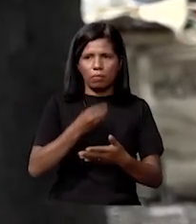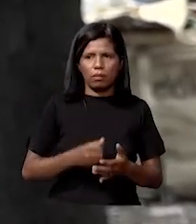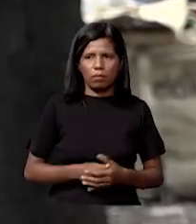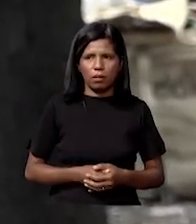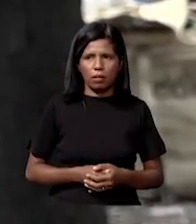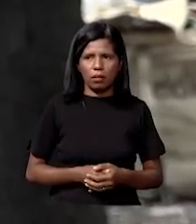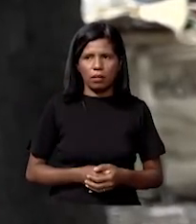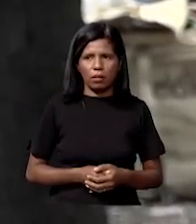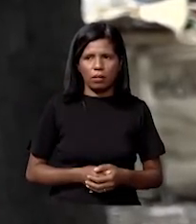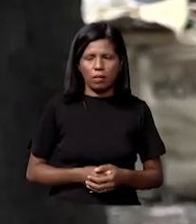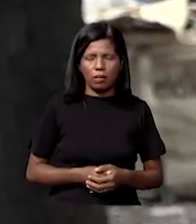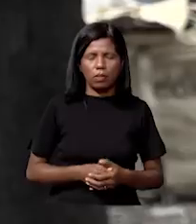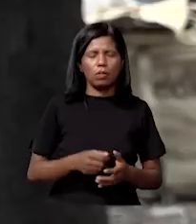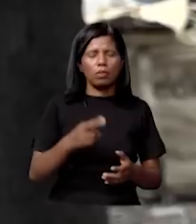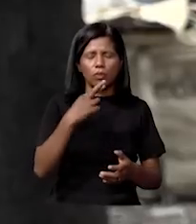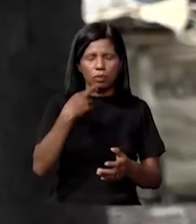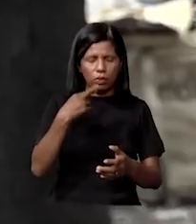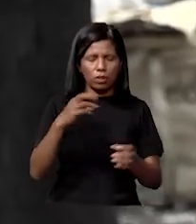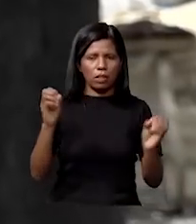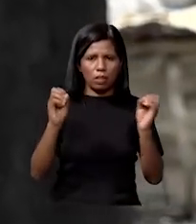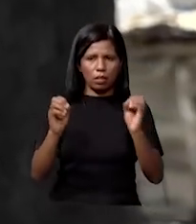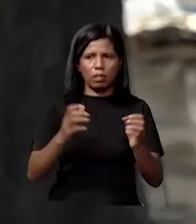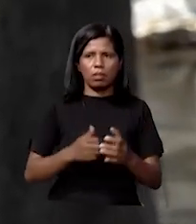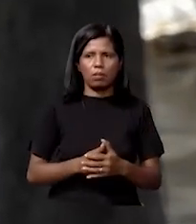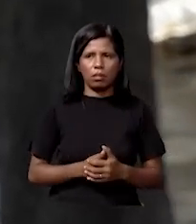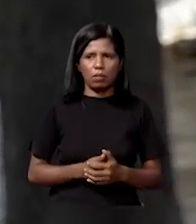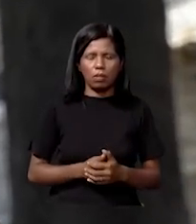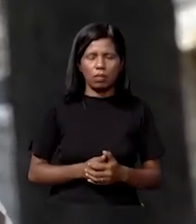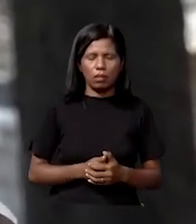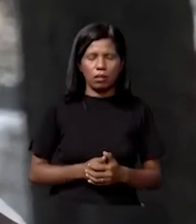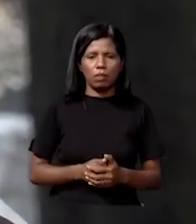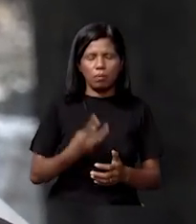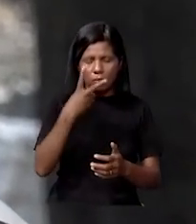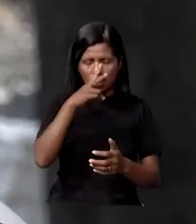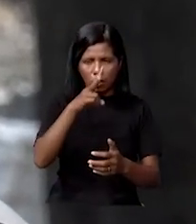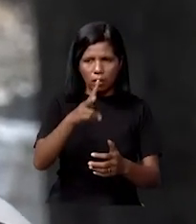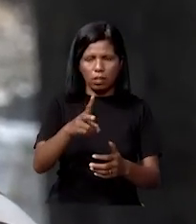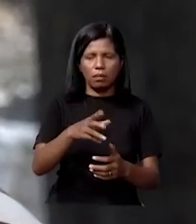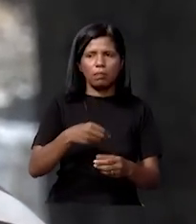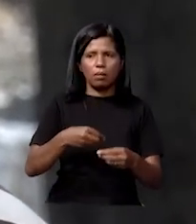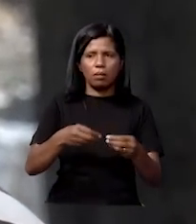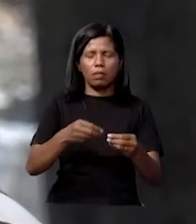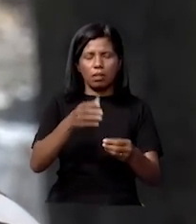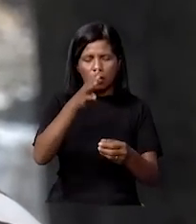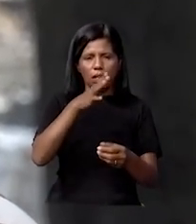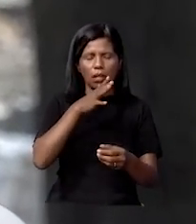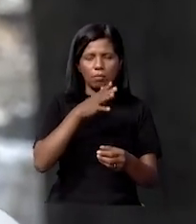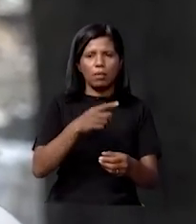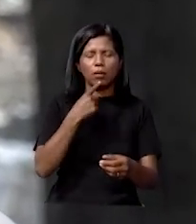pos la ya so ne bayu akat maya ma ama de per den lai ho